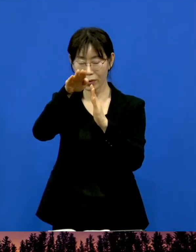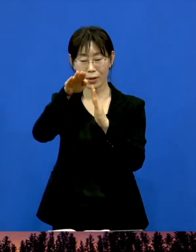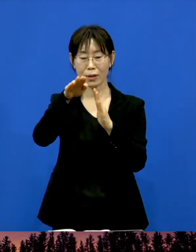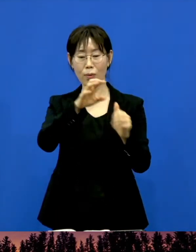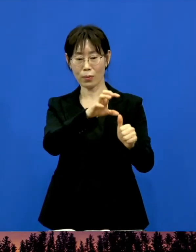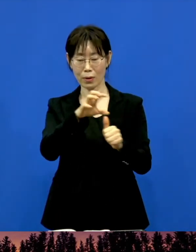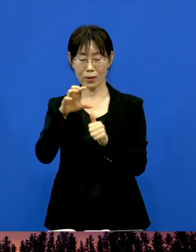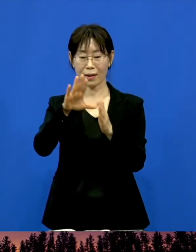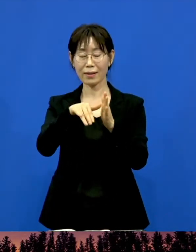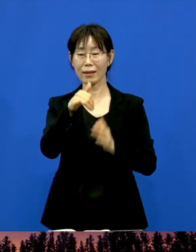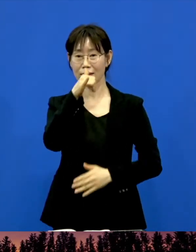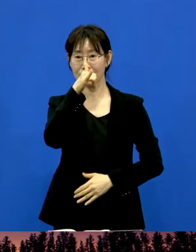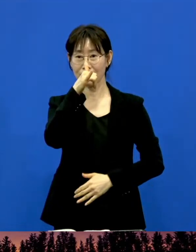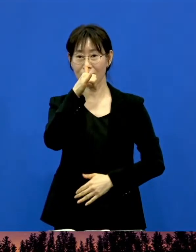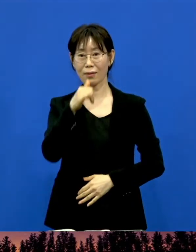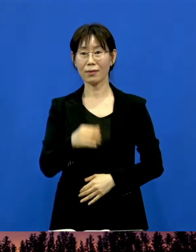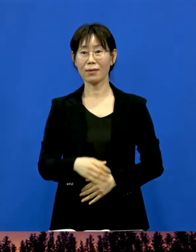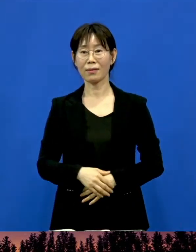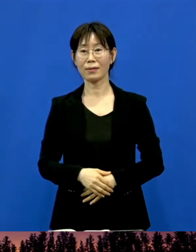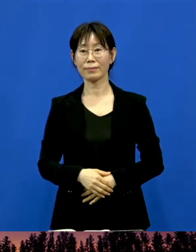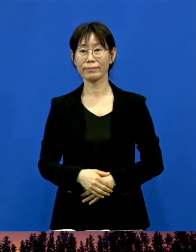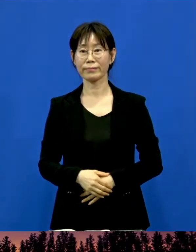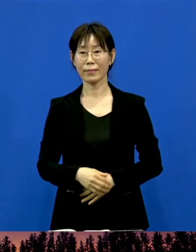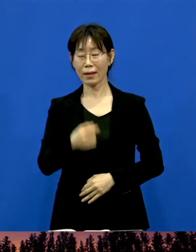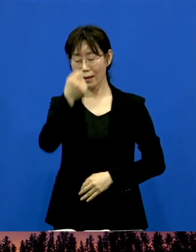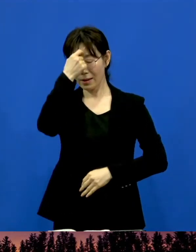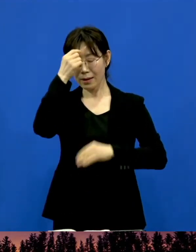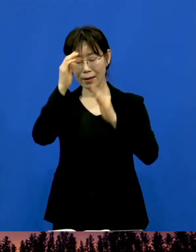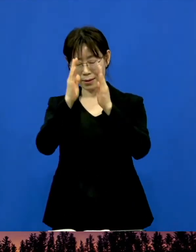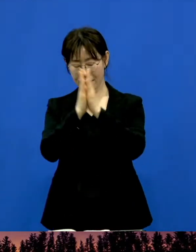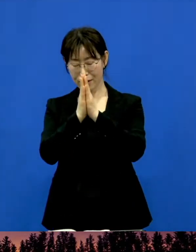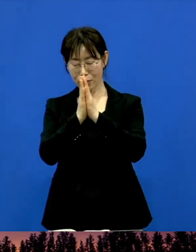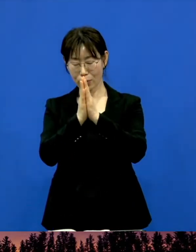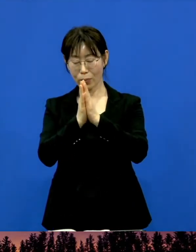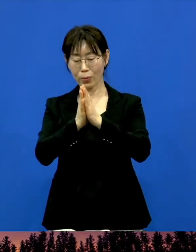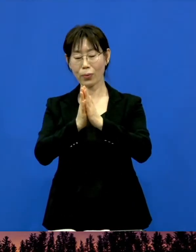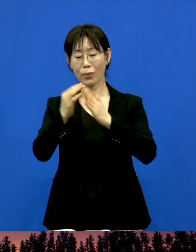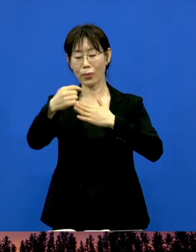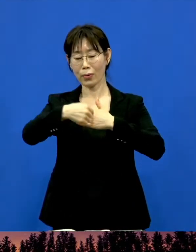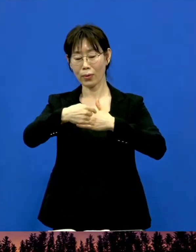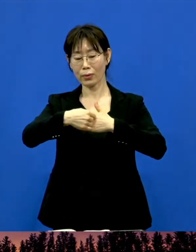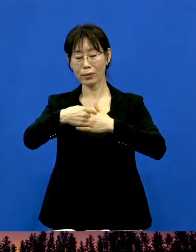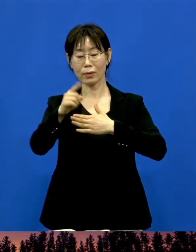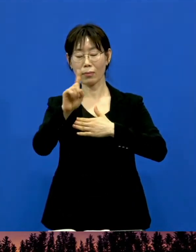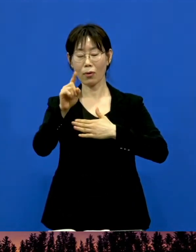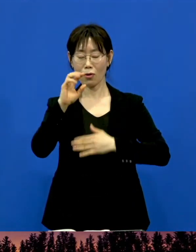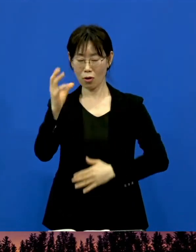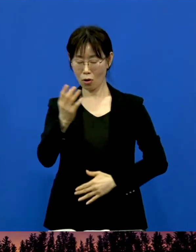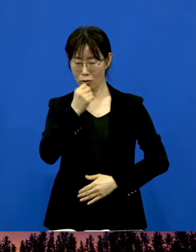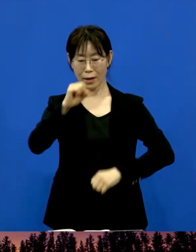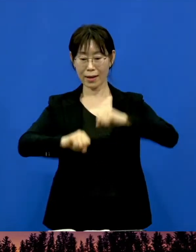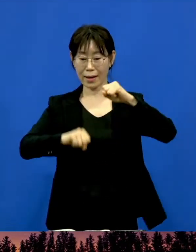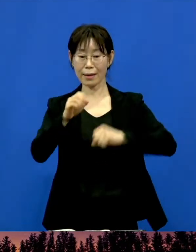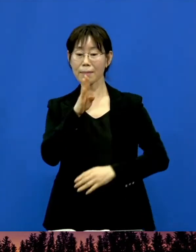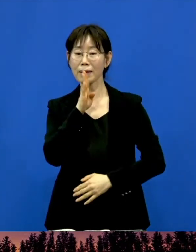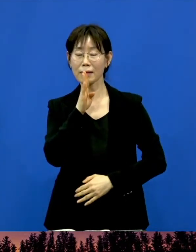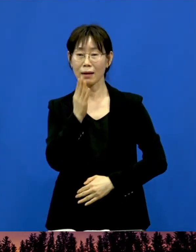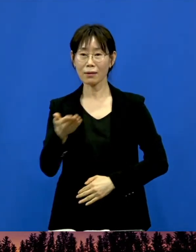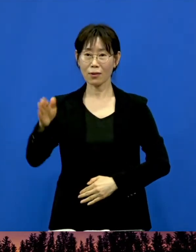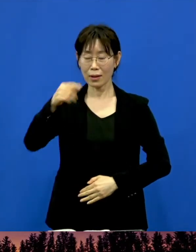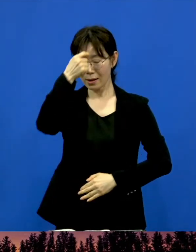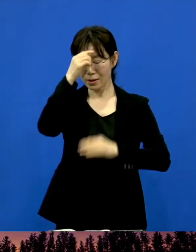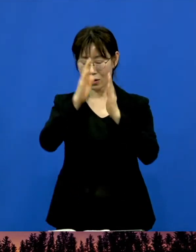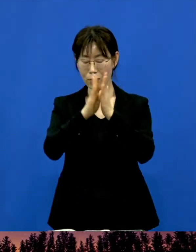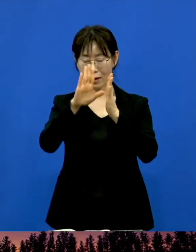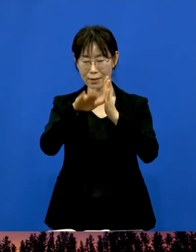살펴봐요. 우리가 겉으로 보기에는 기도가 거룩한 행위지만 기도의 자리에서도 타락이 일어날